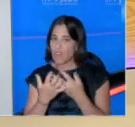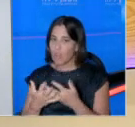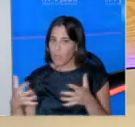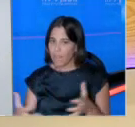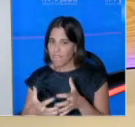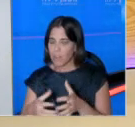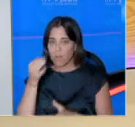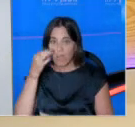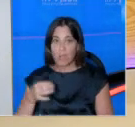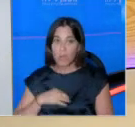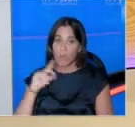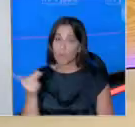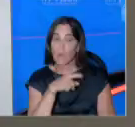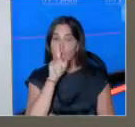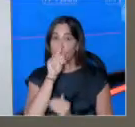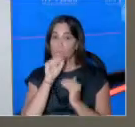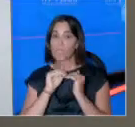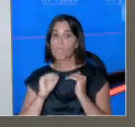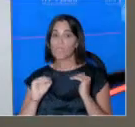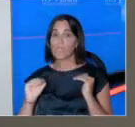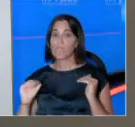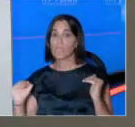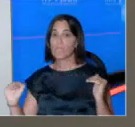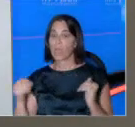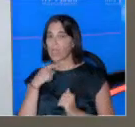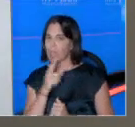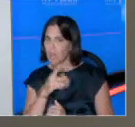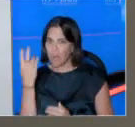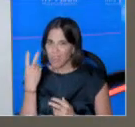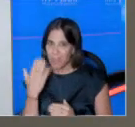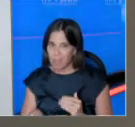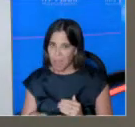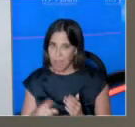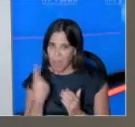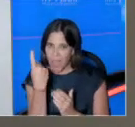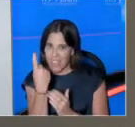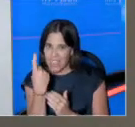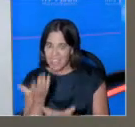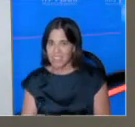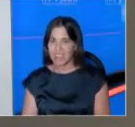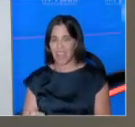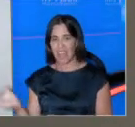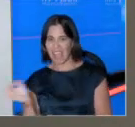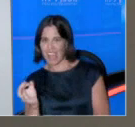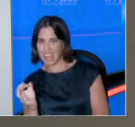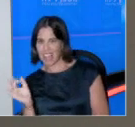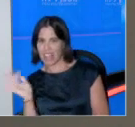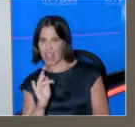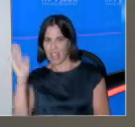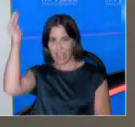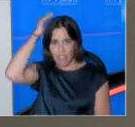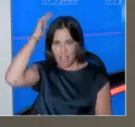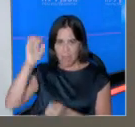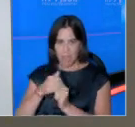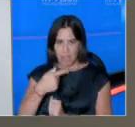לב, כולם דוממים. תגידו, לא הספיקה לנו פעם אחת? ההסתה נגד נפתלי בנט וגדעון